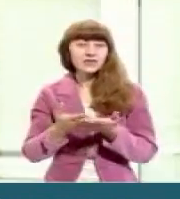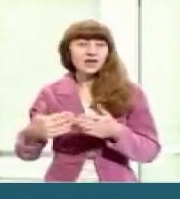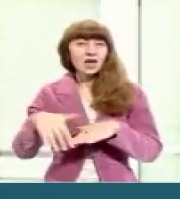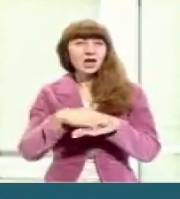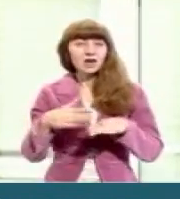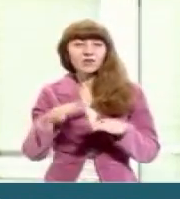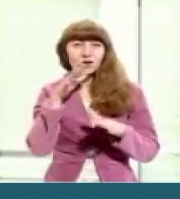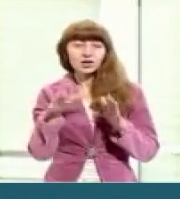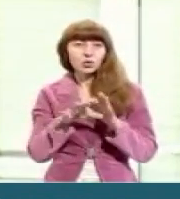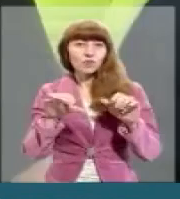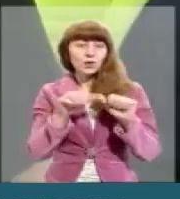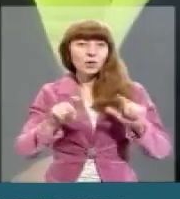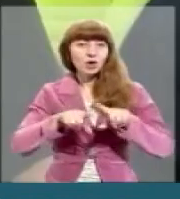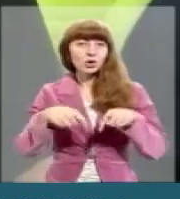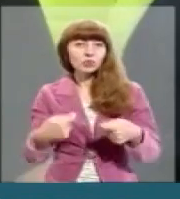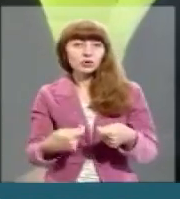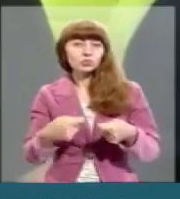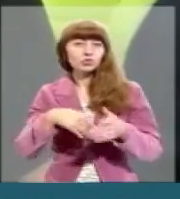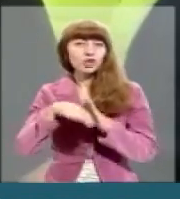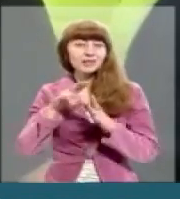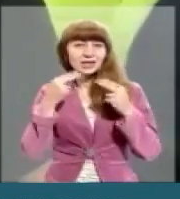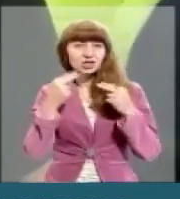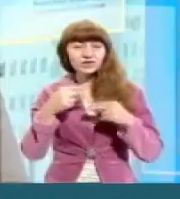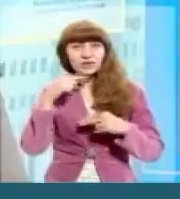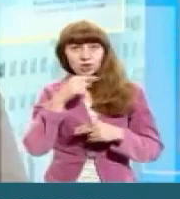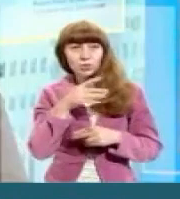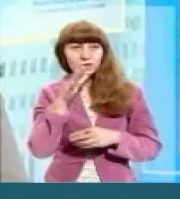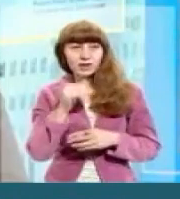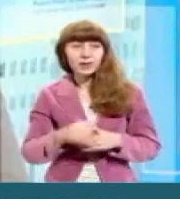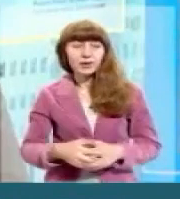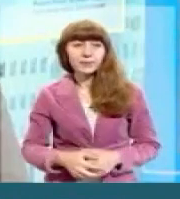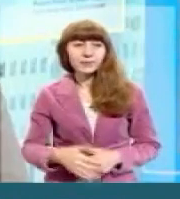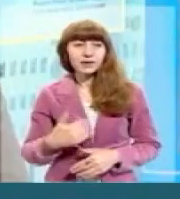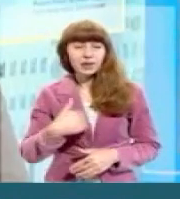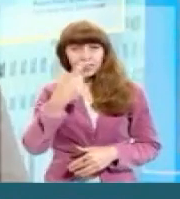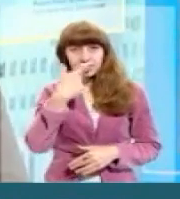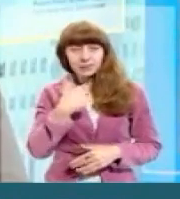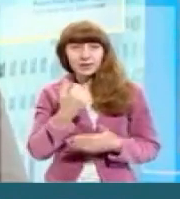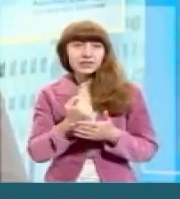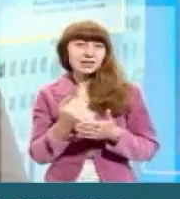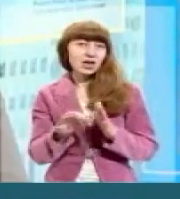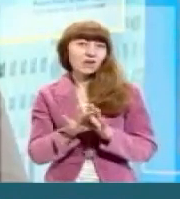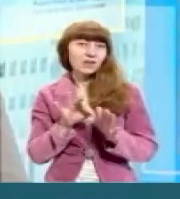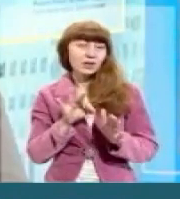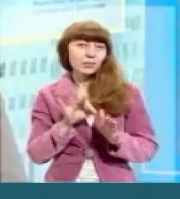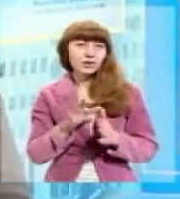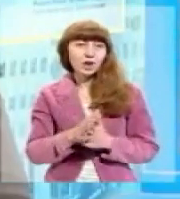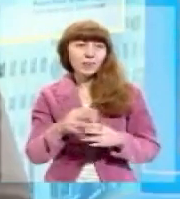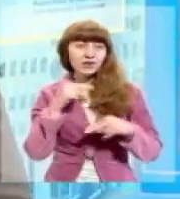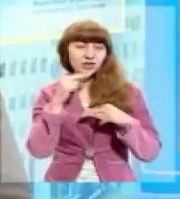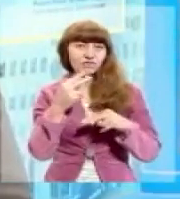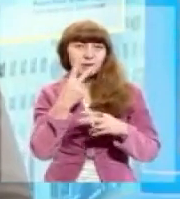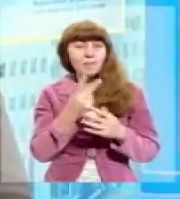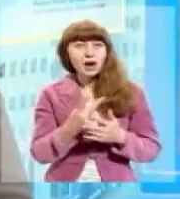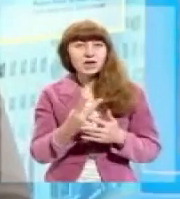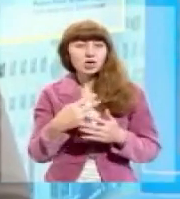формат улучшает качество оказания услуг, а также позволяет экономить время. Я для себя сделал основной фокус на